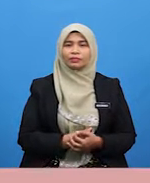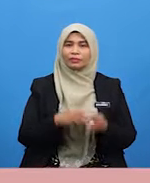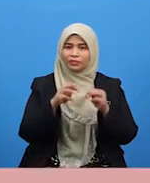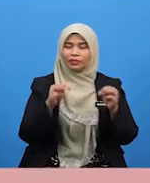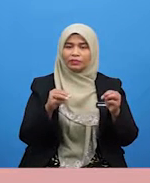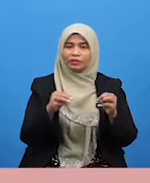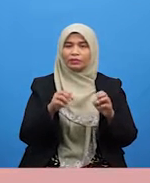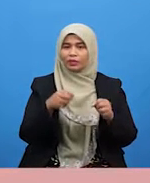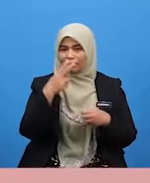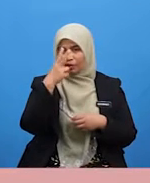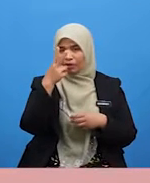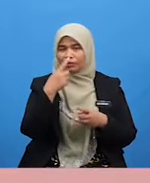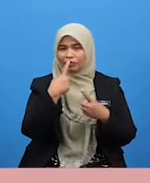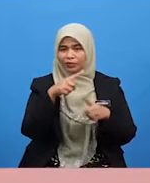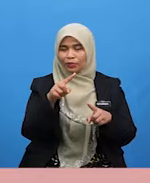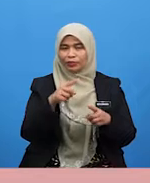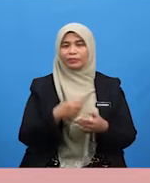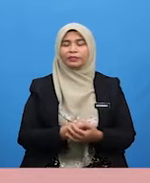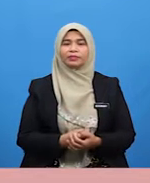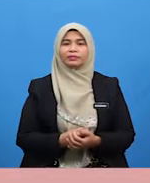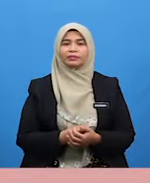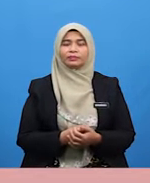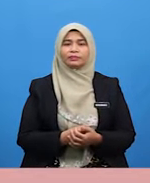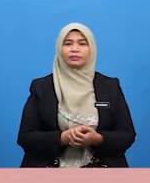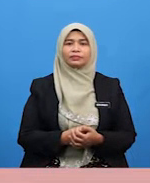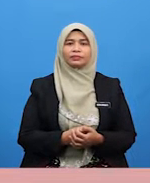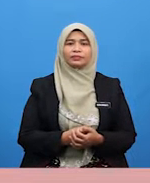Murid-murid semua, sila semak jawapannya.